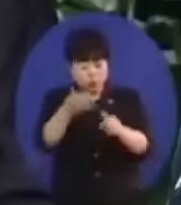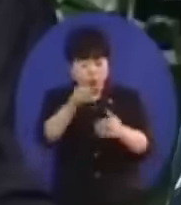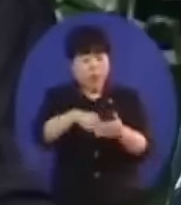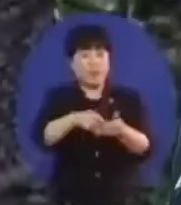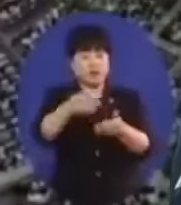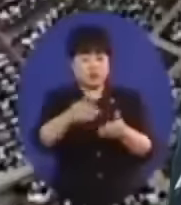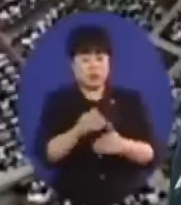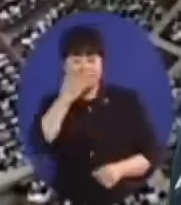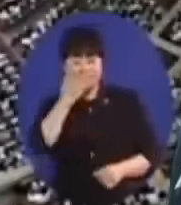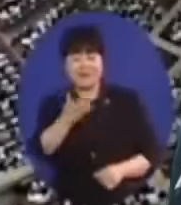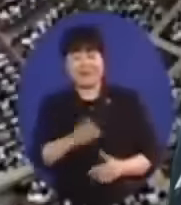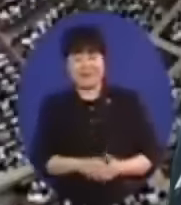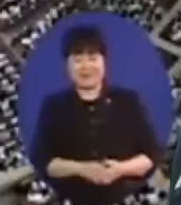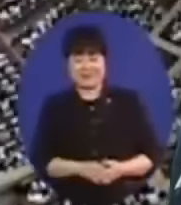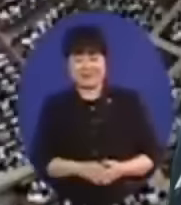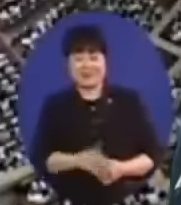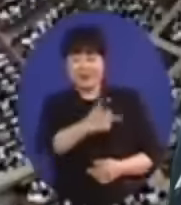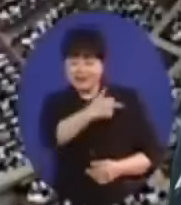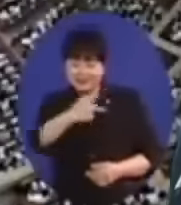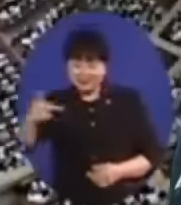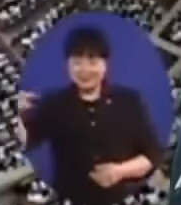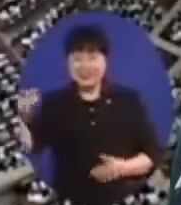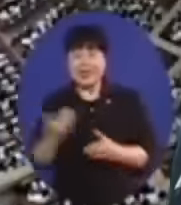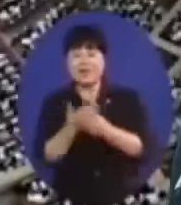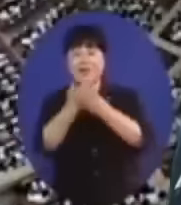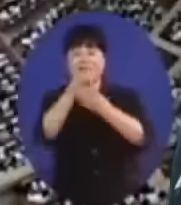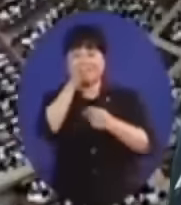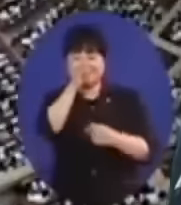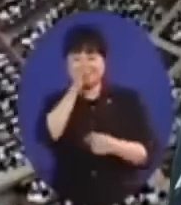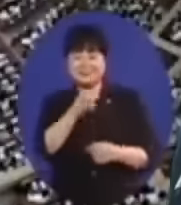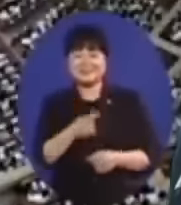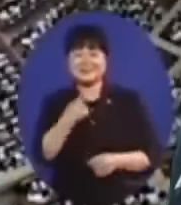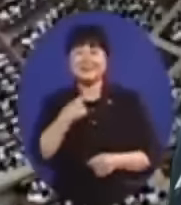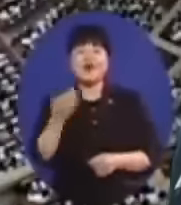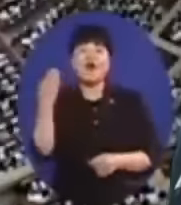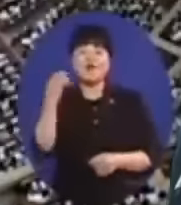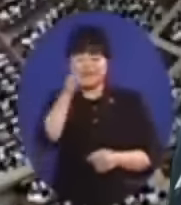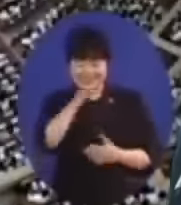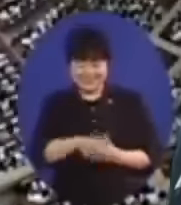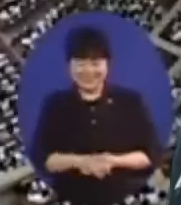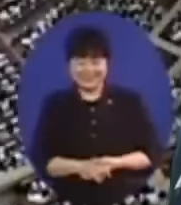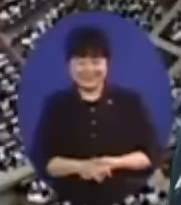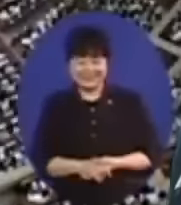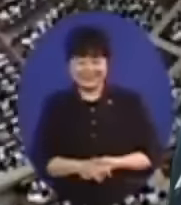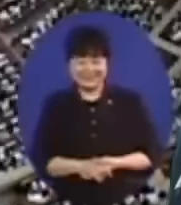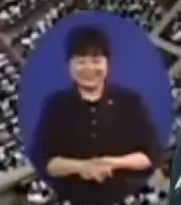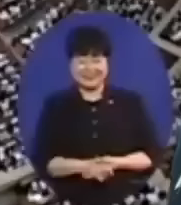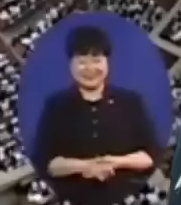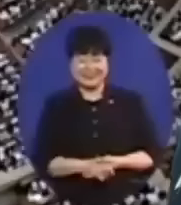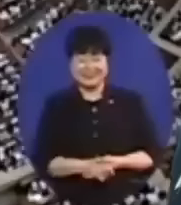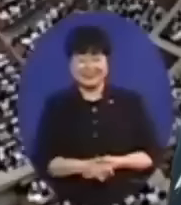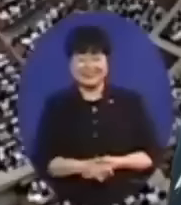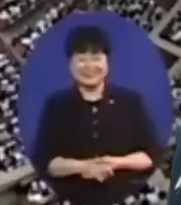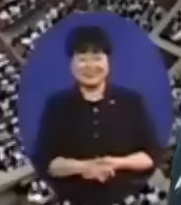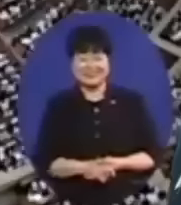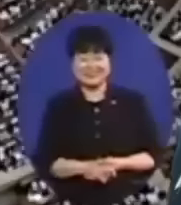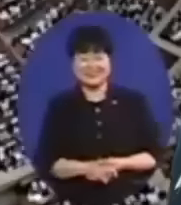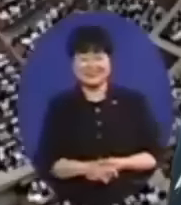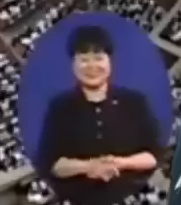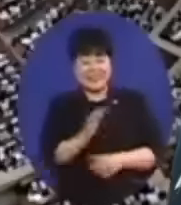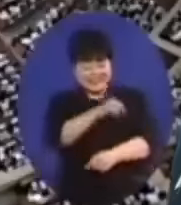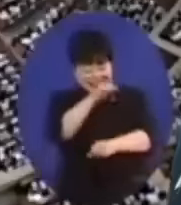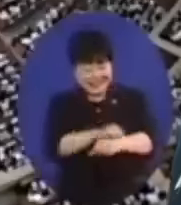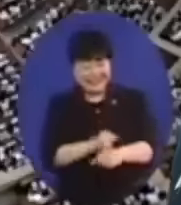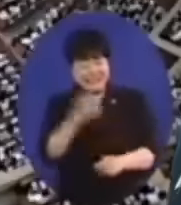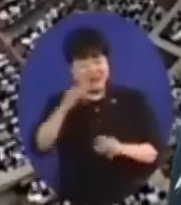사업을 꽤 크게 한 적이 있습니다. 그게 너무 잘